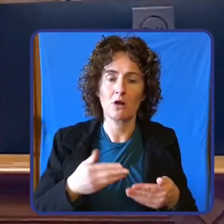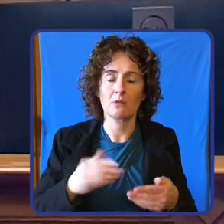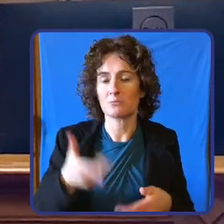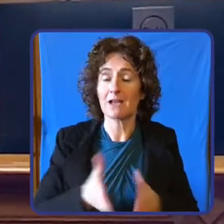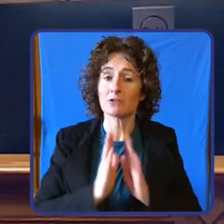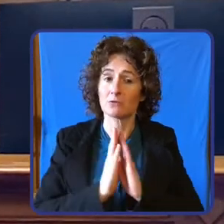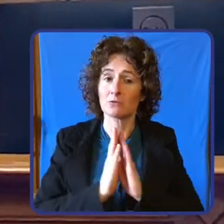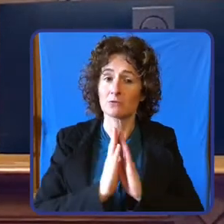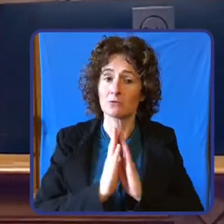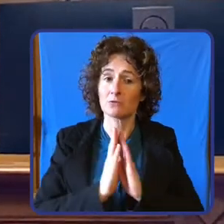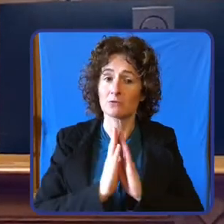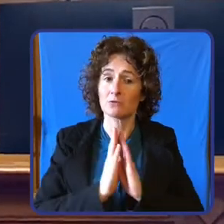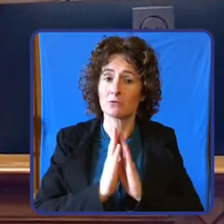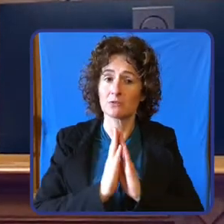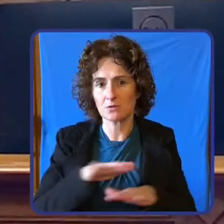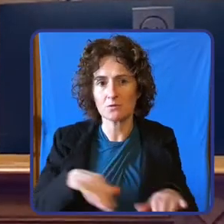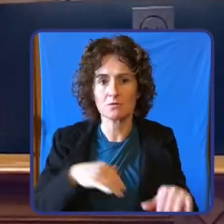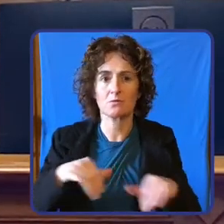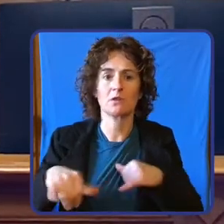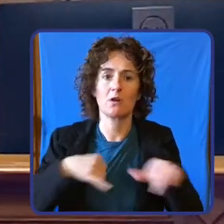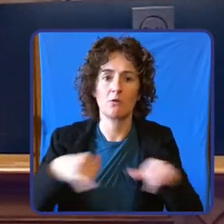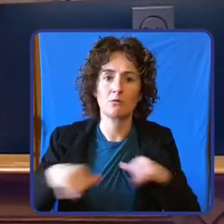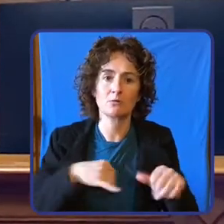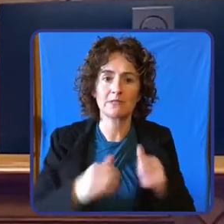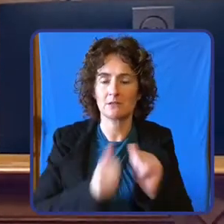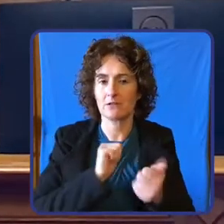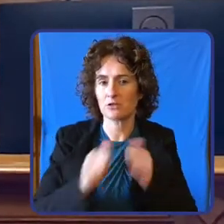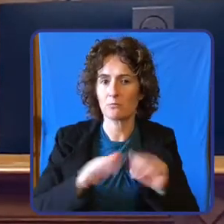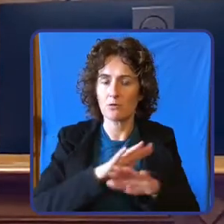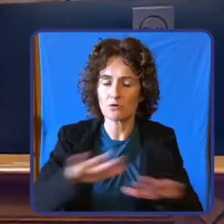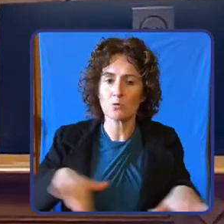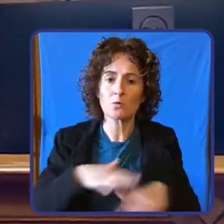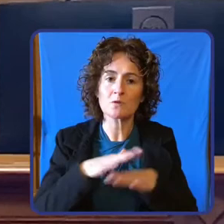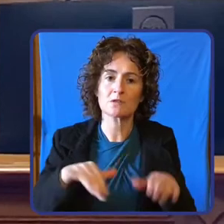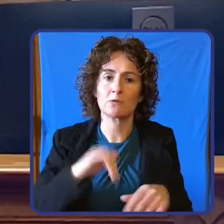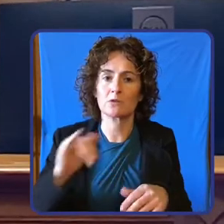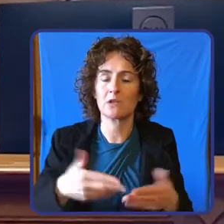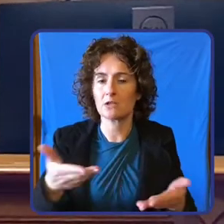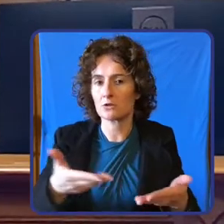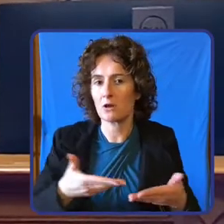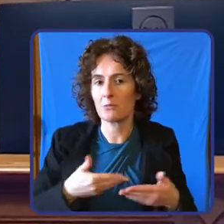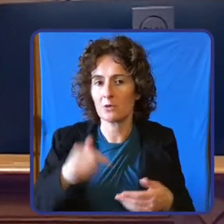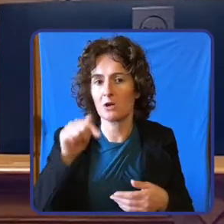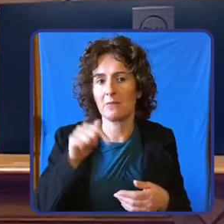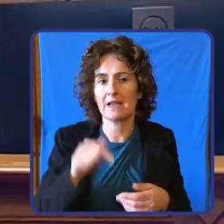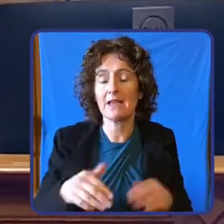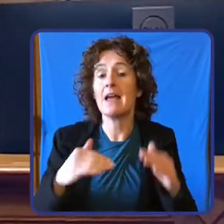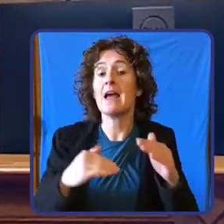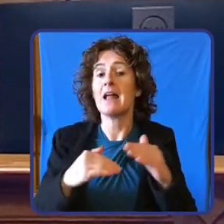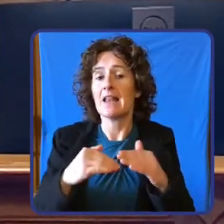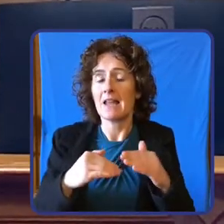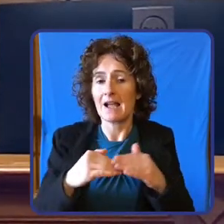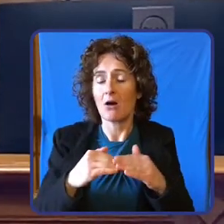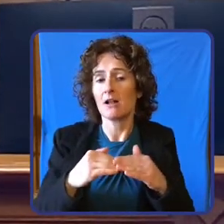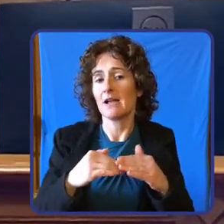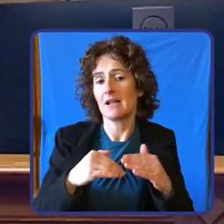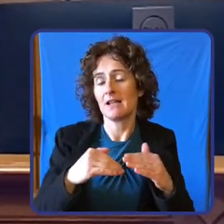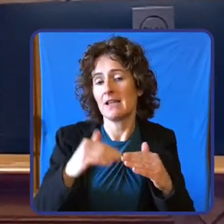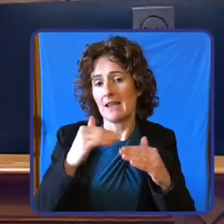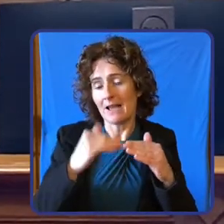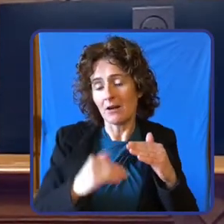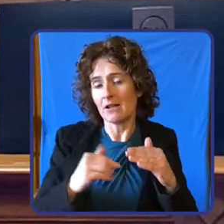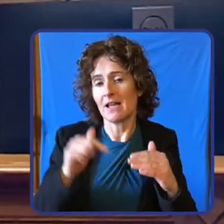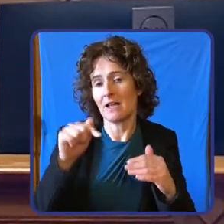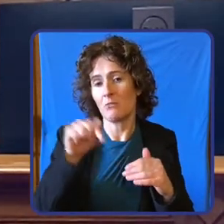kérdésünk pedig az, hogy az úszoda is, a Hódmezővásárhelyi sportuszoda is kapja meg legalább azt az összegű támogatást, amit más